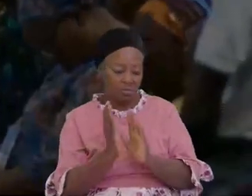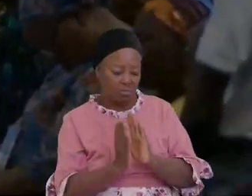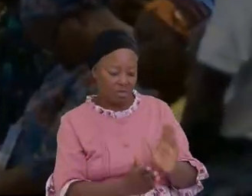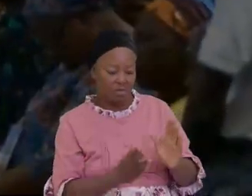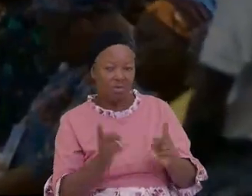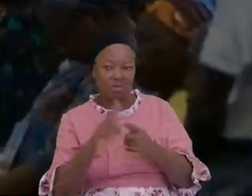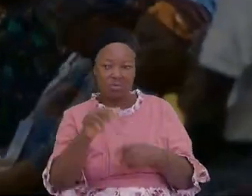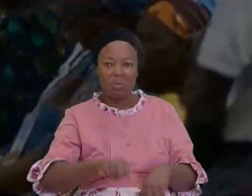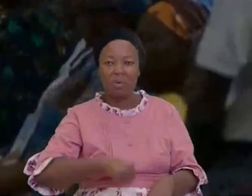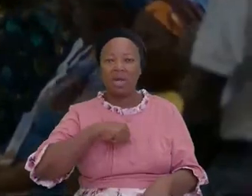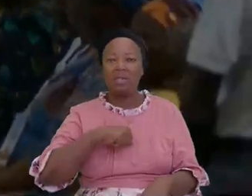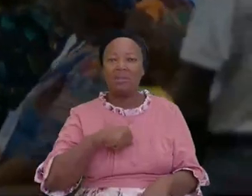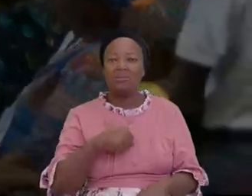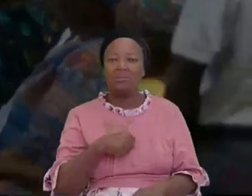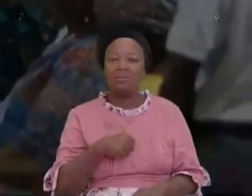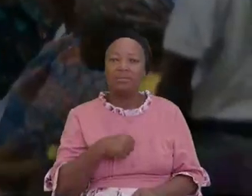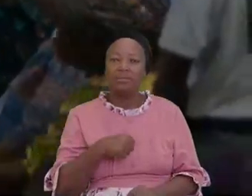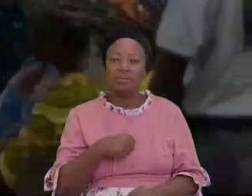Et l'Esprit te livre à ton orgueil,